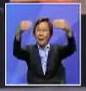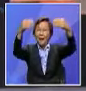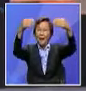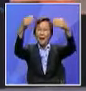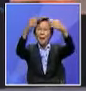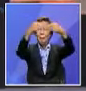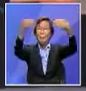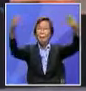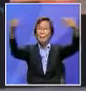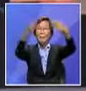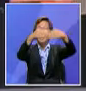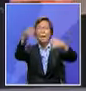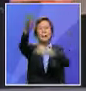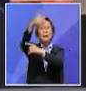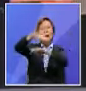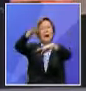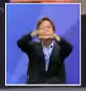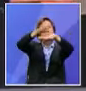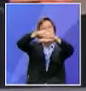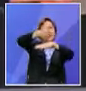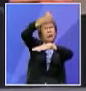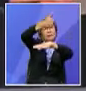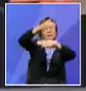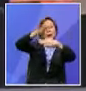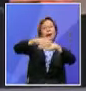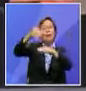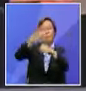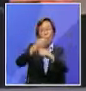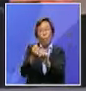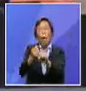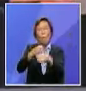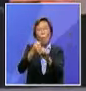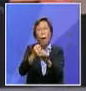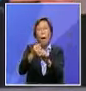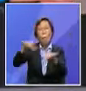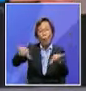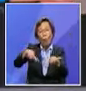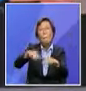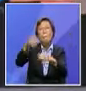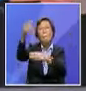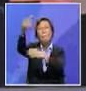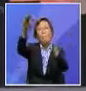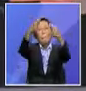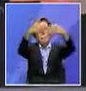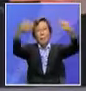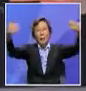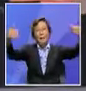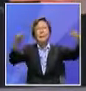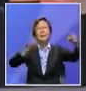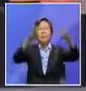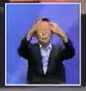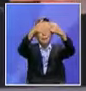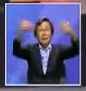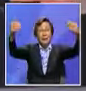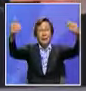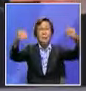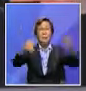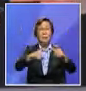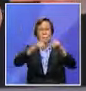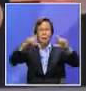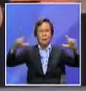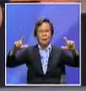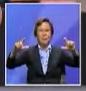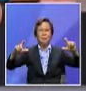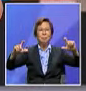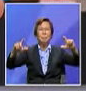itu mesti di atas. Saya pernah tengok orang buat banner, sebagai contoh katalah, katakanlah ini banner, ya, sebesar ini